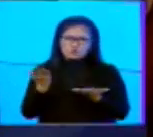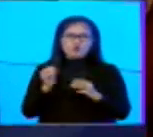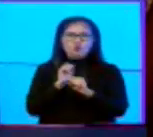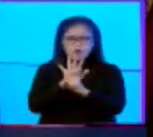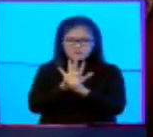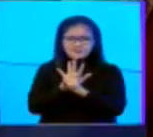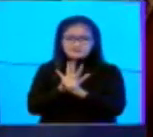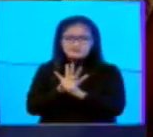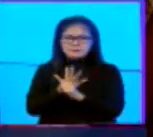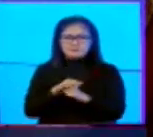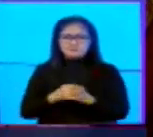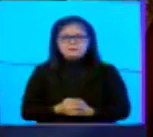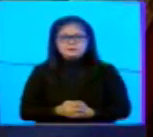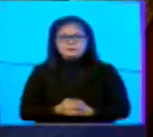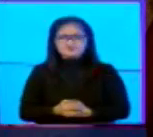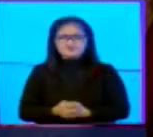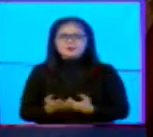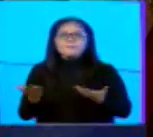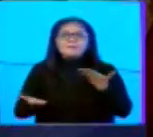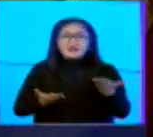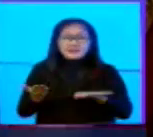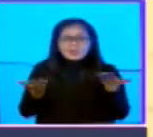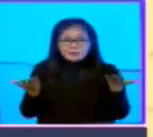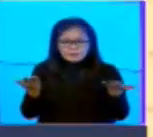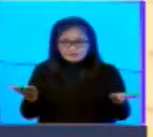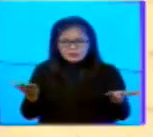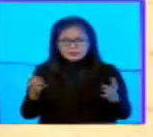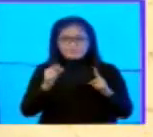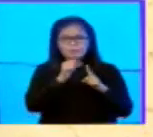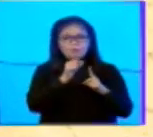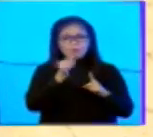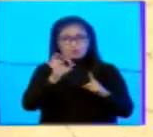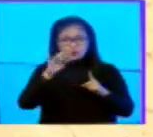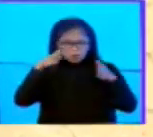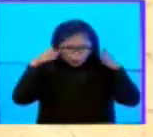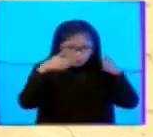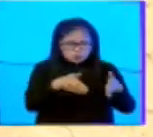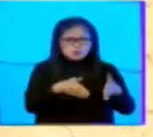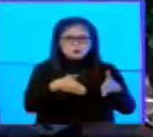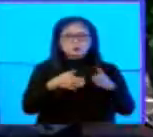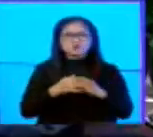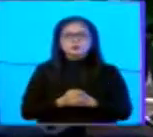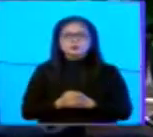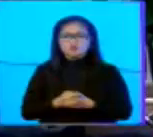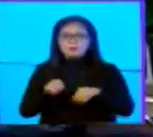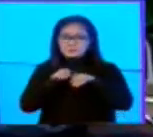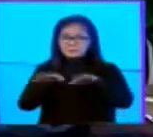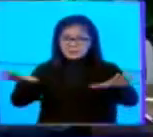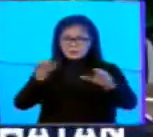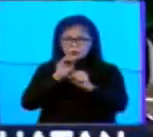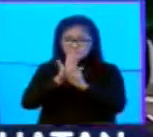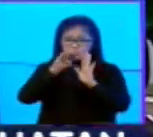akan diberikan pelayanan kepada polikhusus. Untuk menekan angka penularan COVID-19,